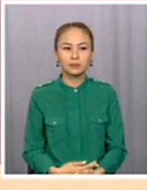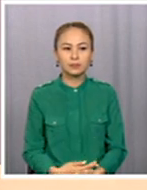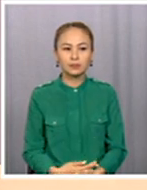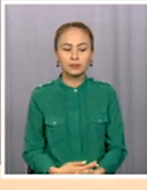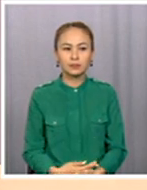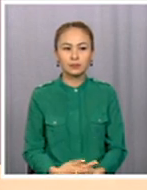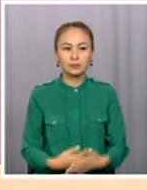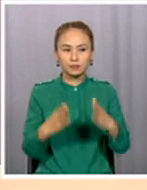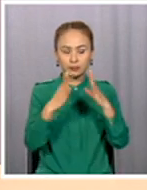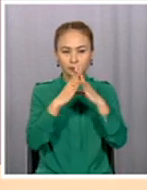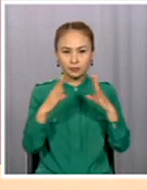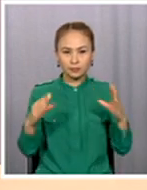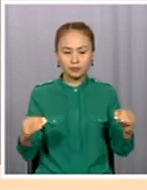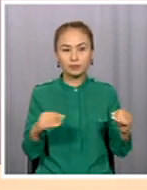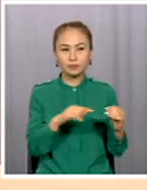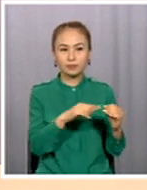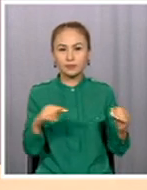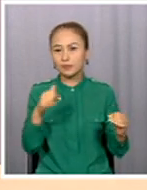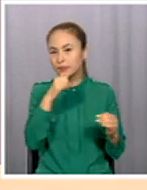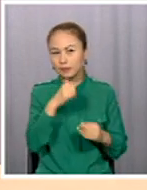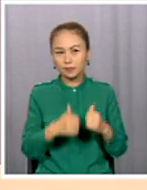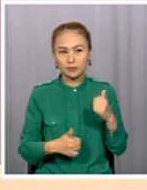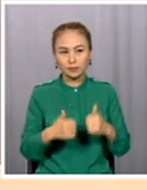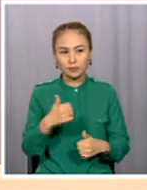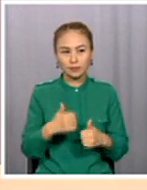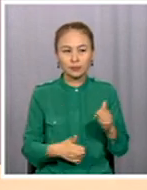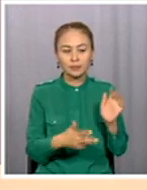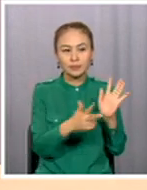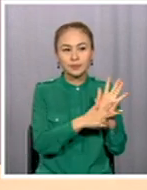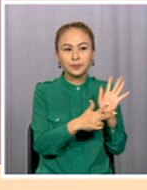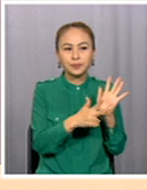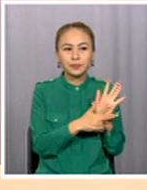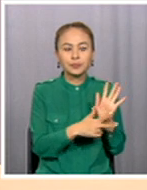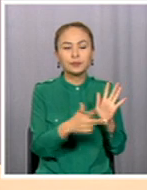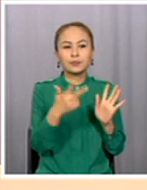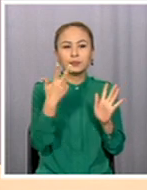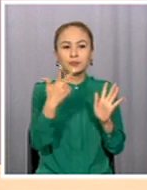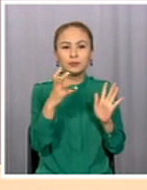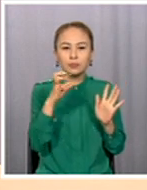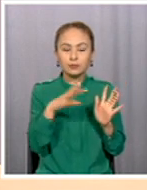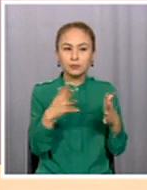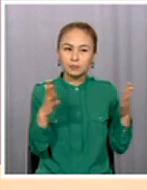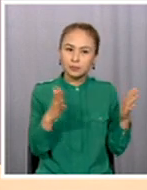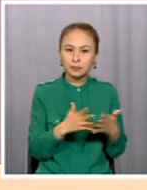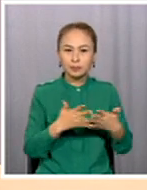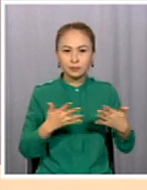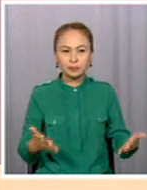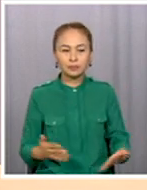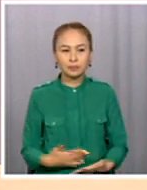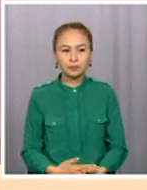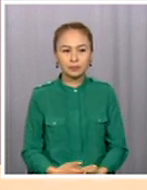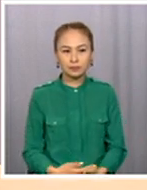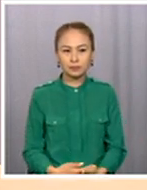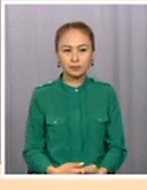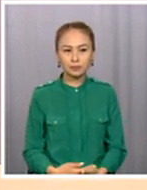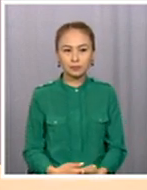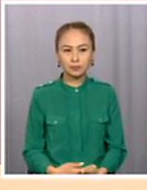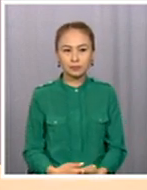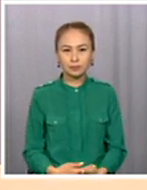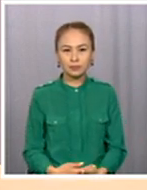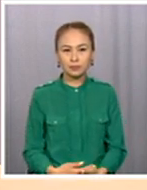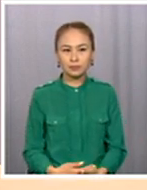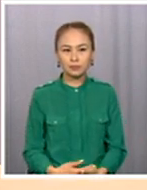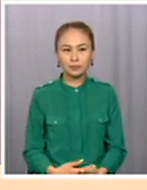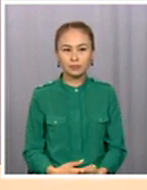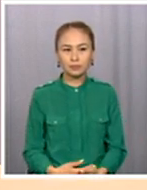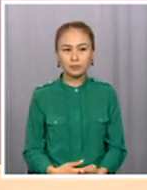бұрыштың ұзындығы мен енін салыстырайық. 8 сантиметр 3 сантиметрден артық па әлде кем бе? Дұрыс жауап тексерейік.